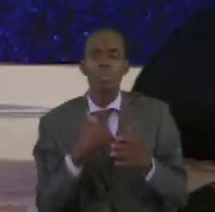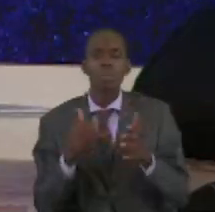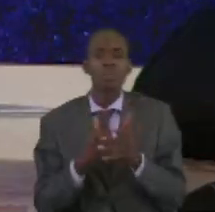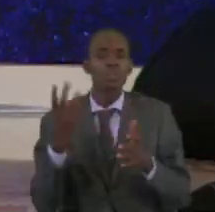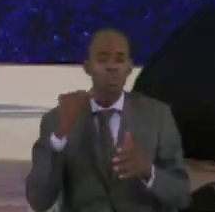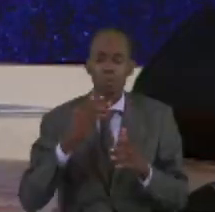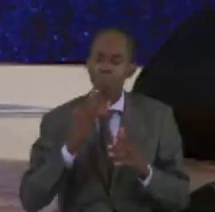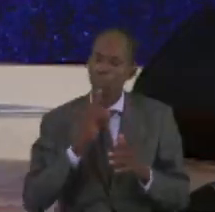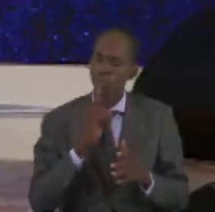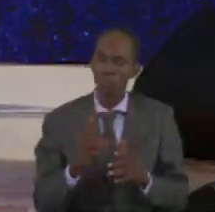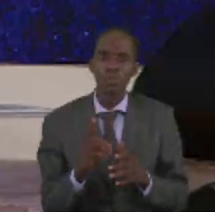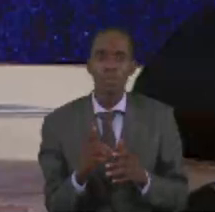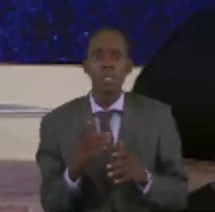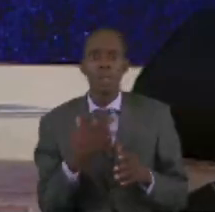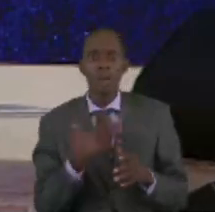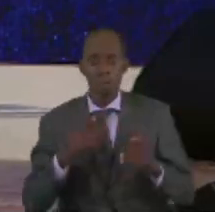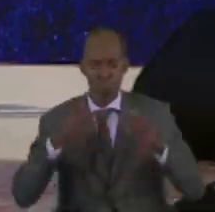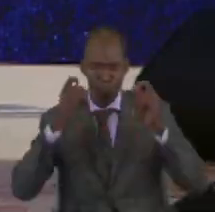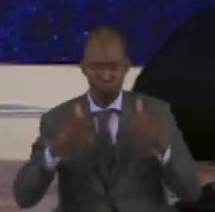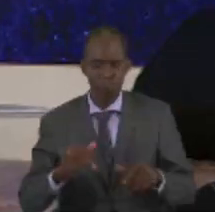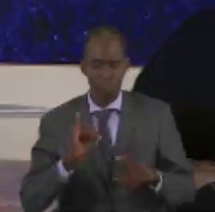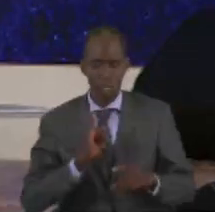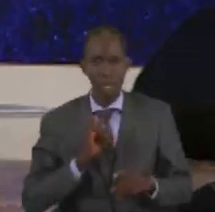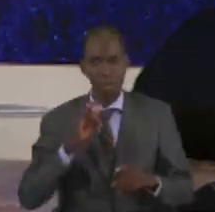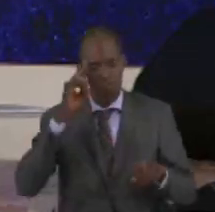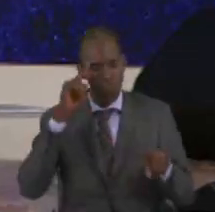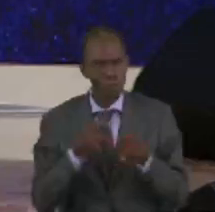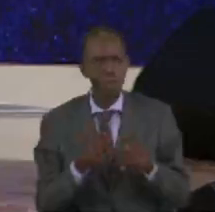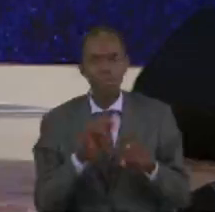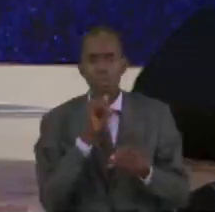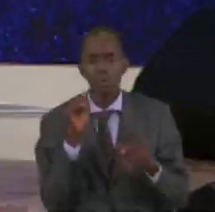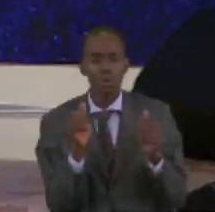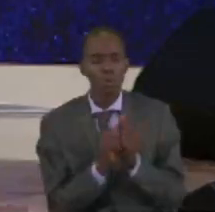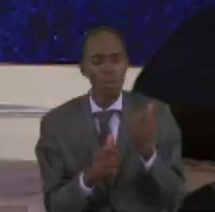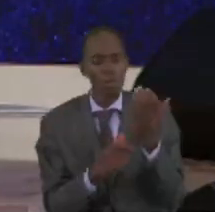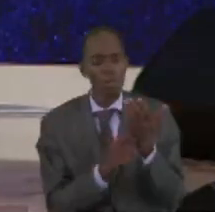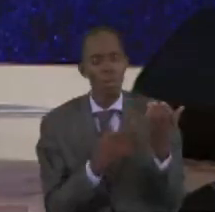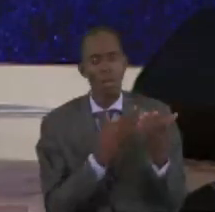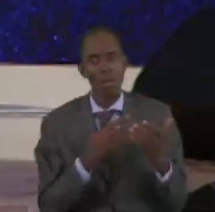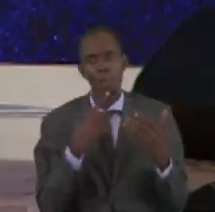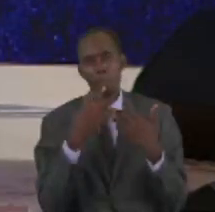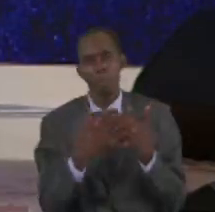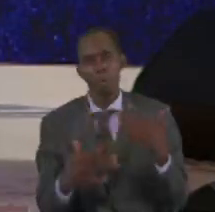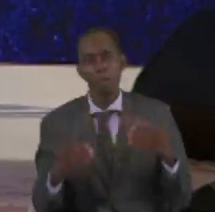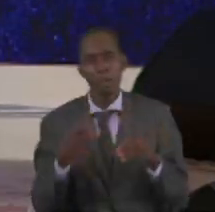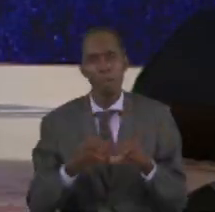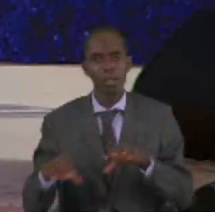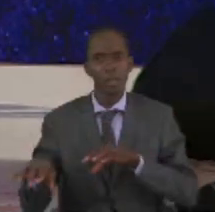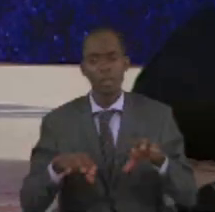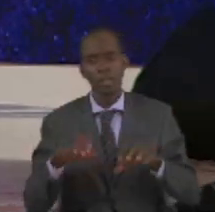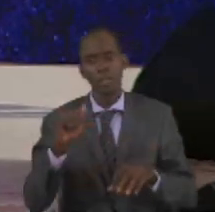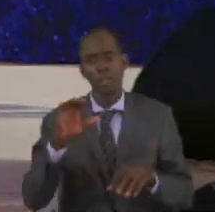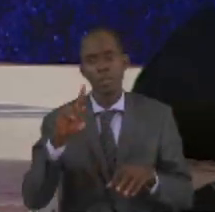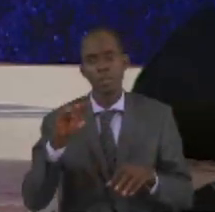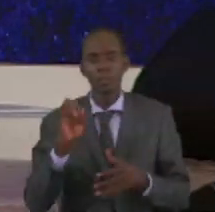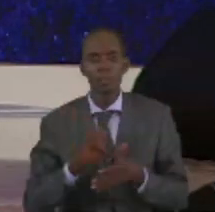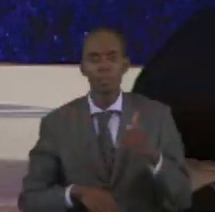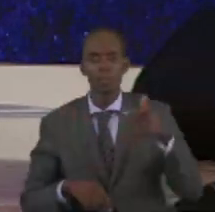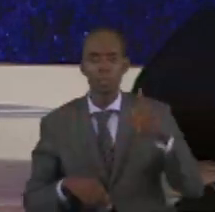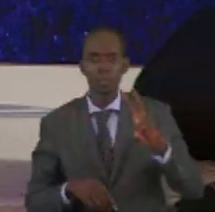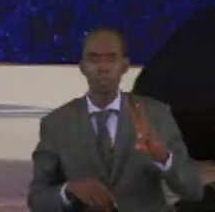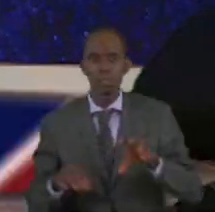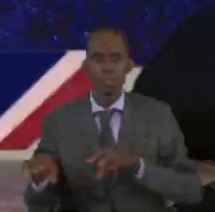entièrement parfaite. Et aussitôt, je ne consultais ni la chair ni le sang. Acte